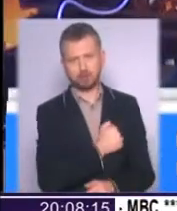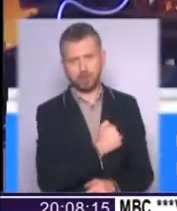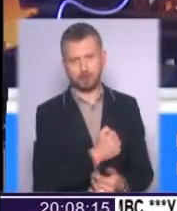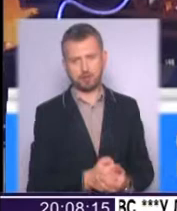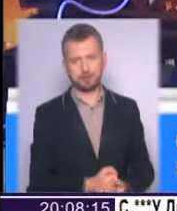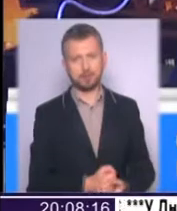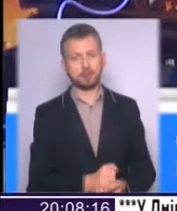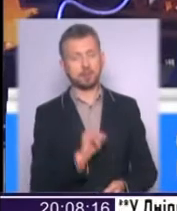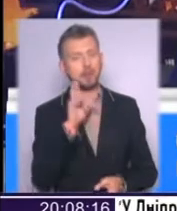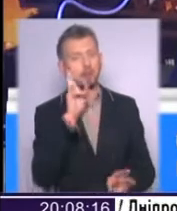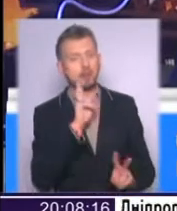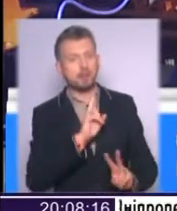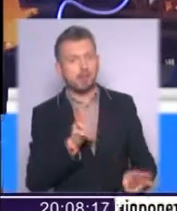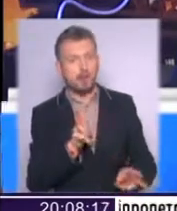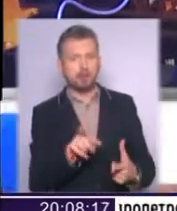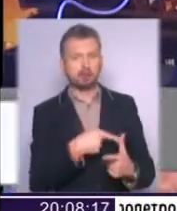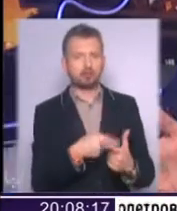і не знаю, чи